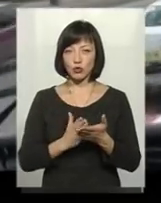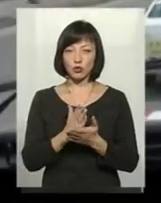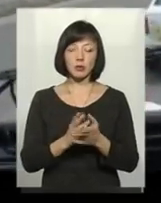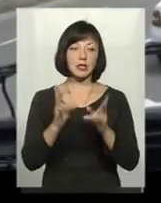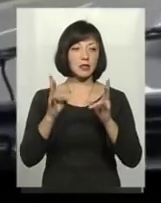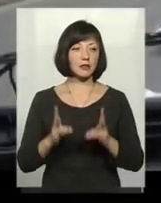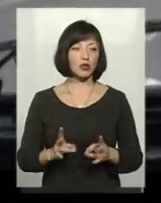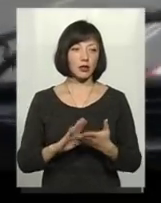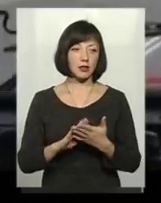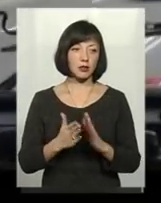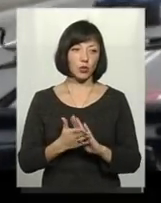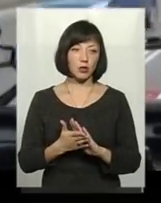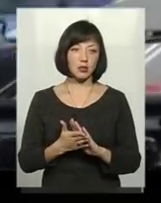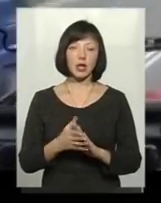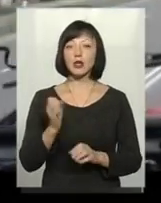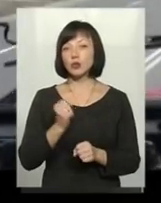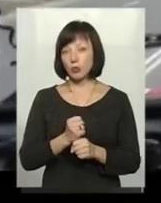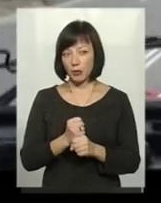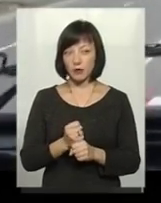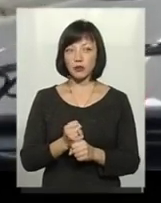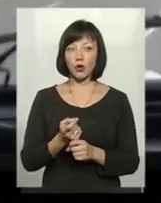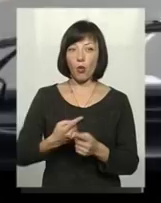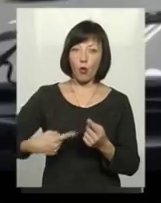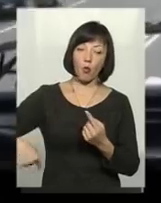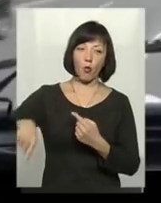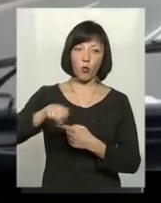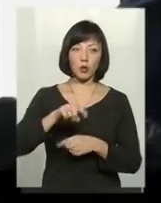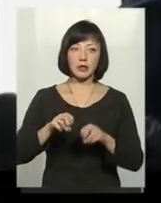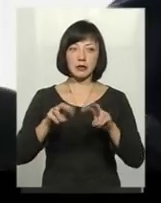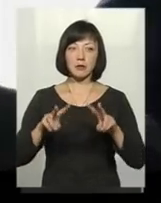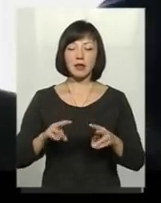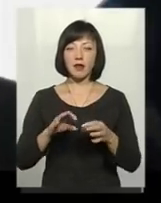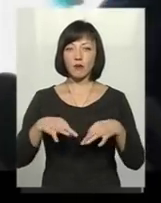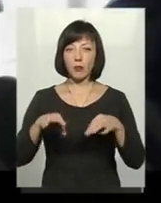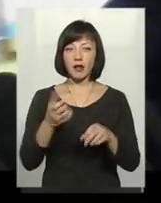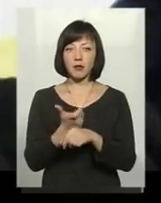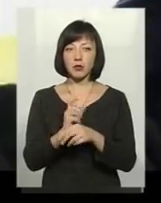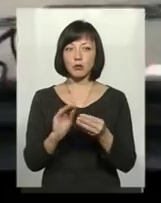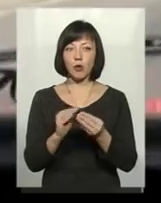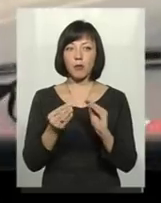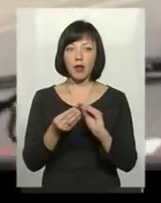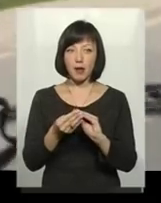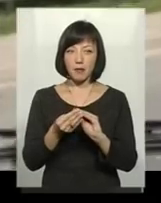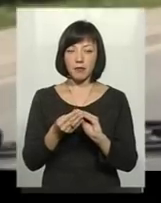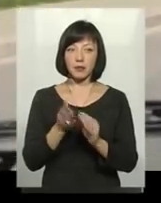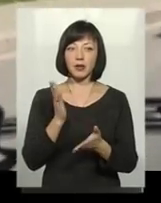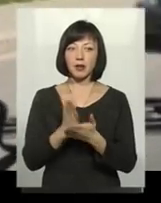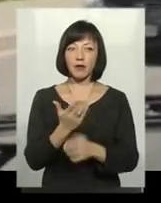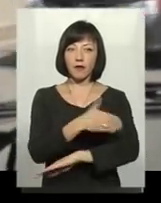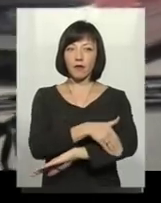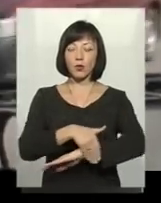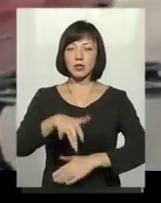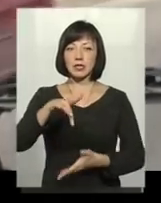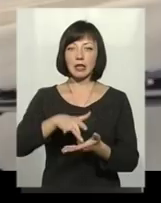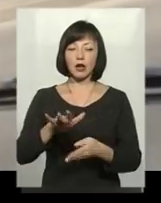із надзвичайних ситуацій. Та зробивши коло на спецавтомобілі найбільш проблемними для водіїв екстрених служб вулицями